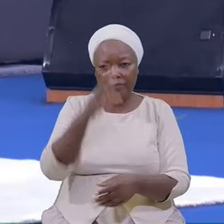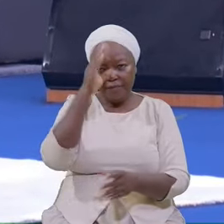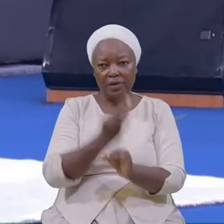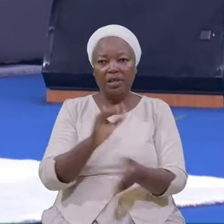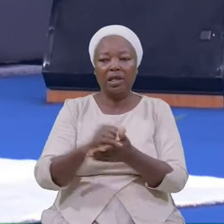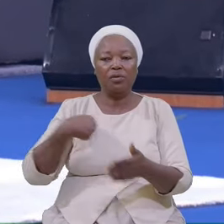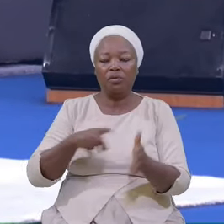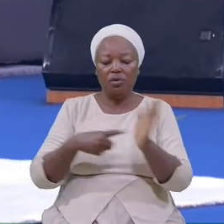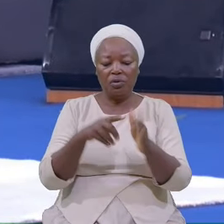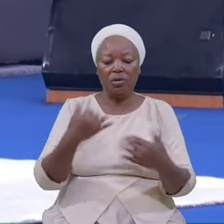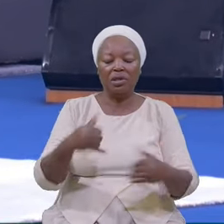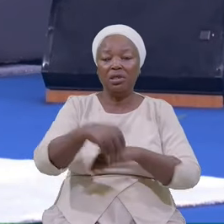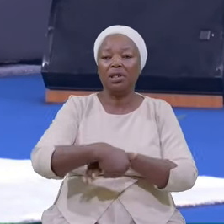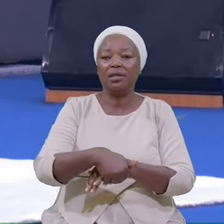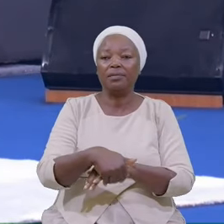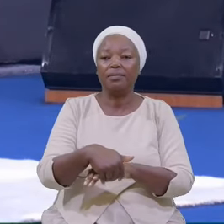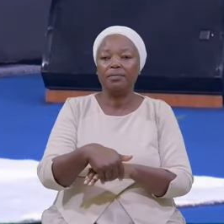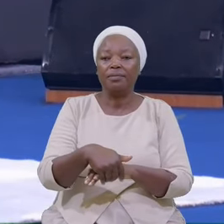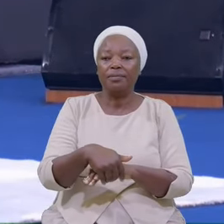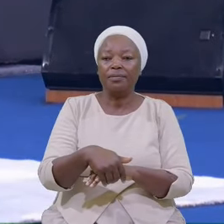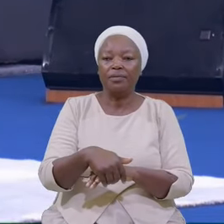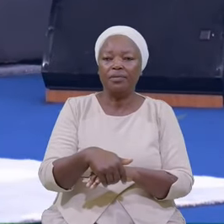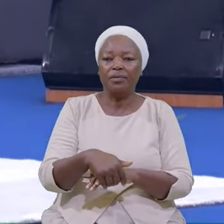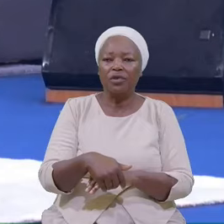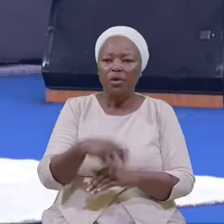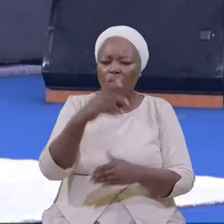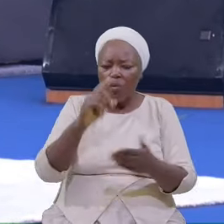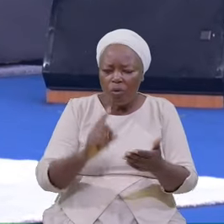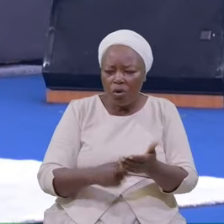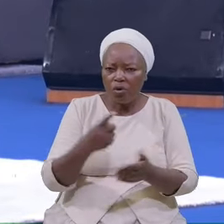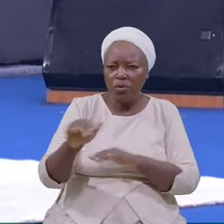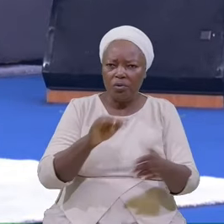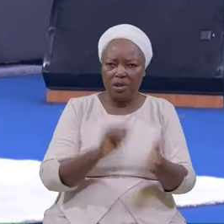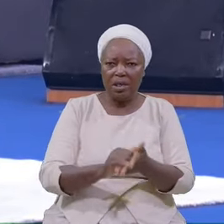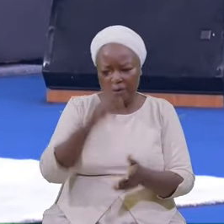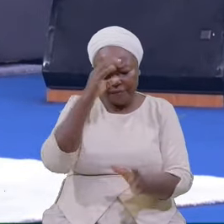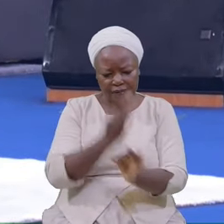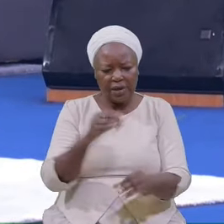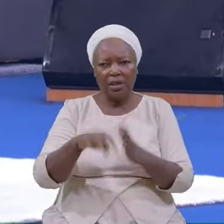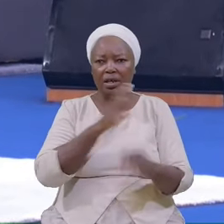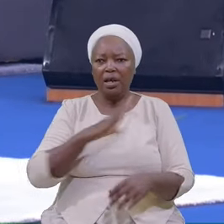soir. La foi salvatrice que nous allons manifester ce soir. Une fois qu'on fait cela,